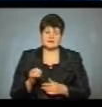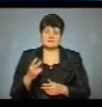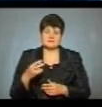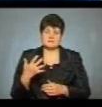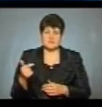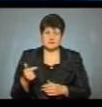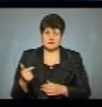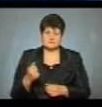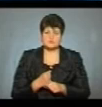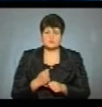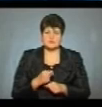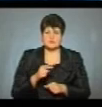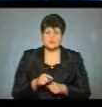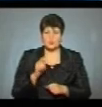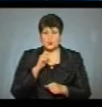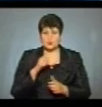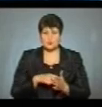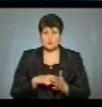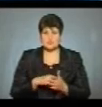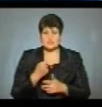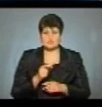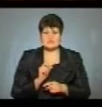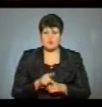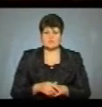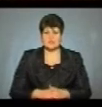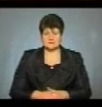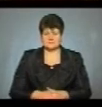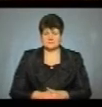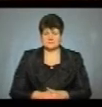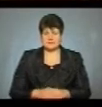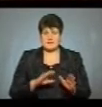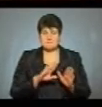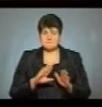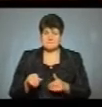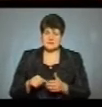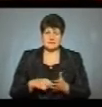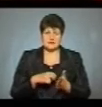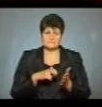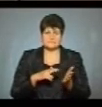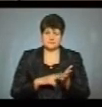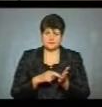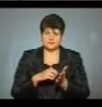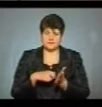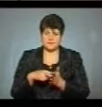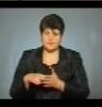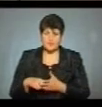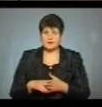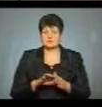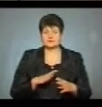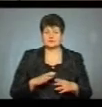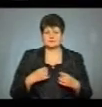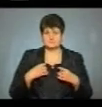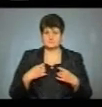гривень. Виготовили їх в Укрпошті на його замовлення. Після погашення марки в актовій залі розпочалася урочиста